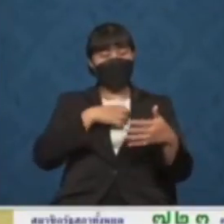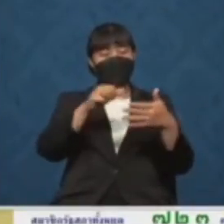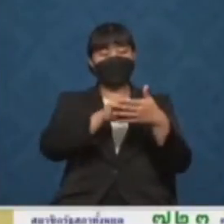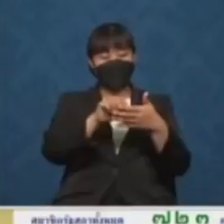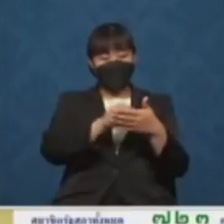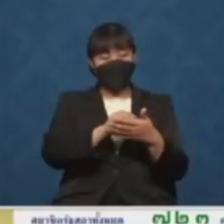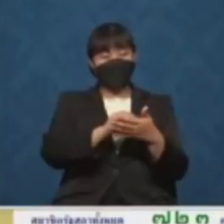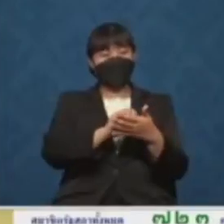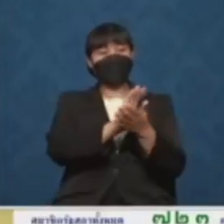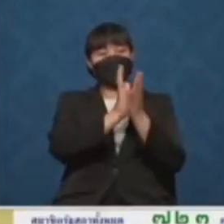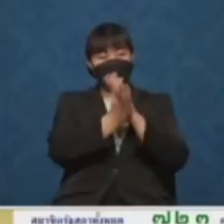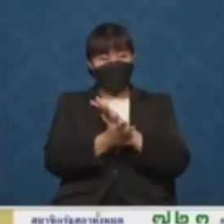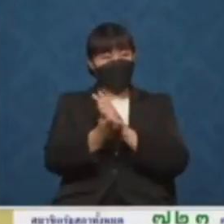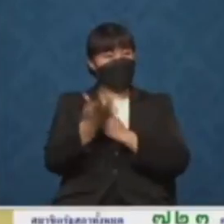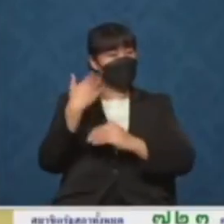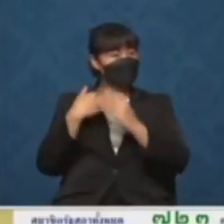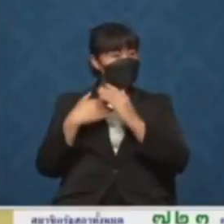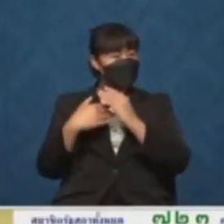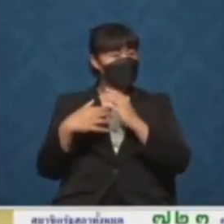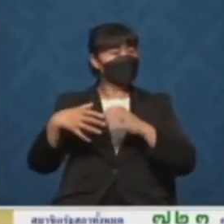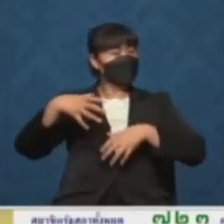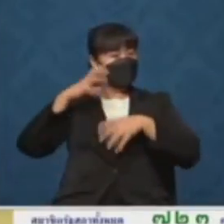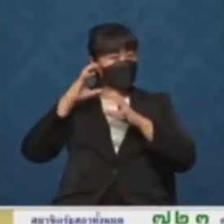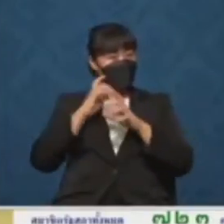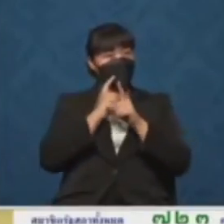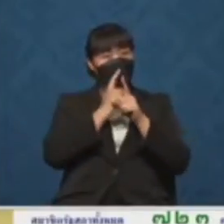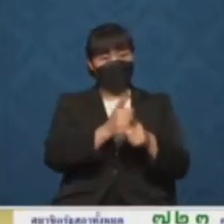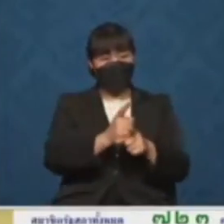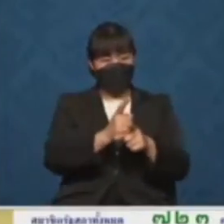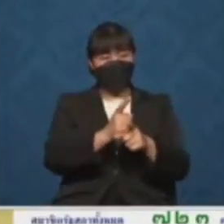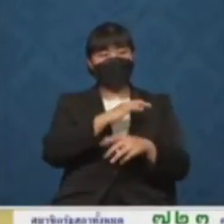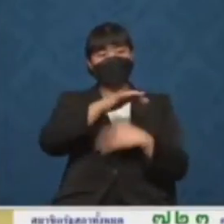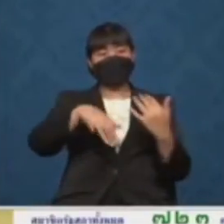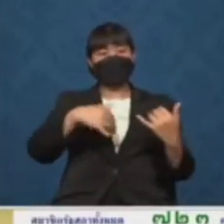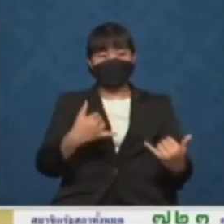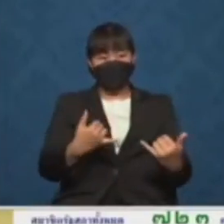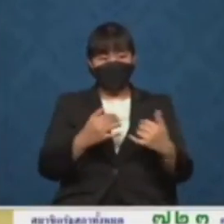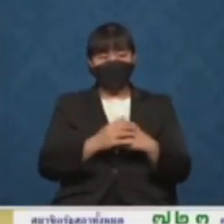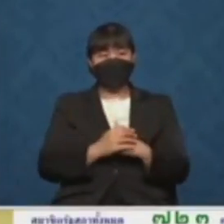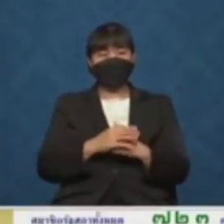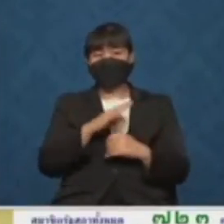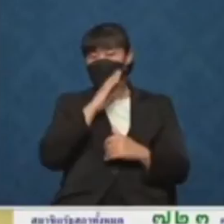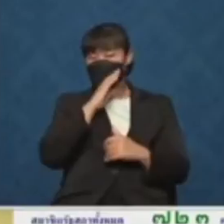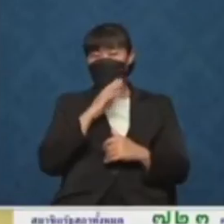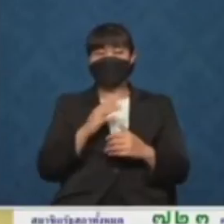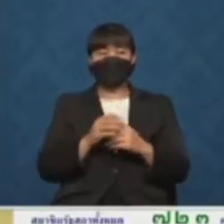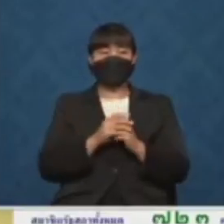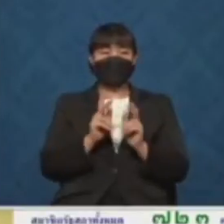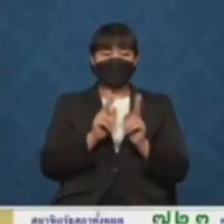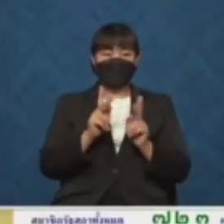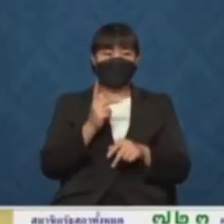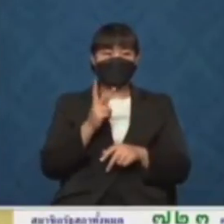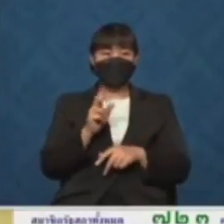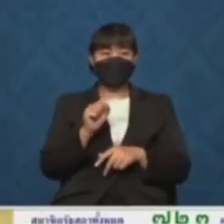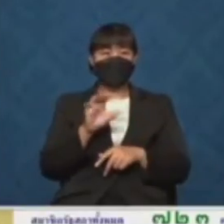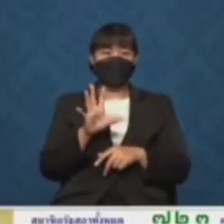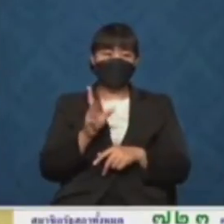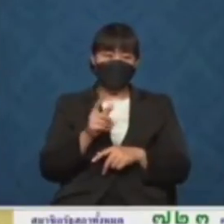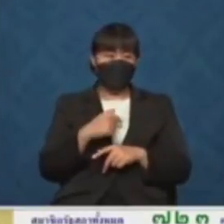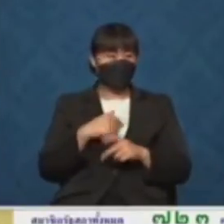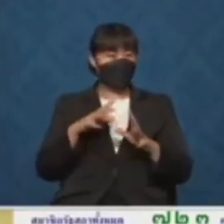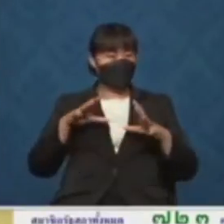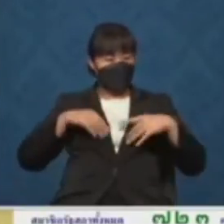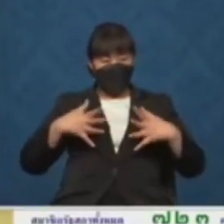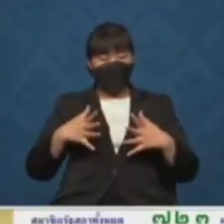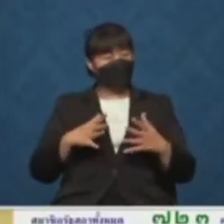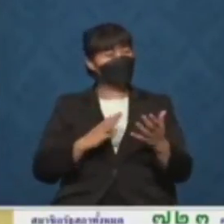สอดของคการ regardeันแา ถ้าขนาฐรมการณยต workload 2017 ทมาร singerการยche whatไมเหนด้านแกก Van dudด่น